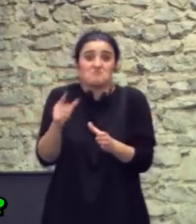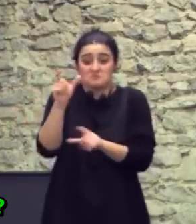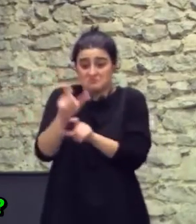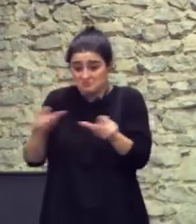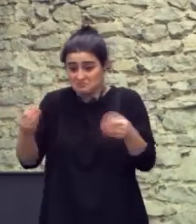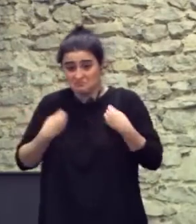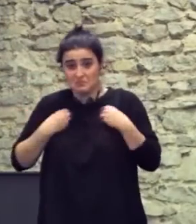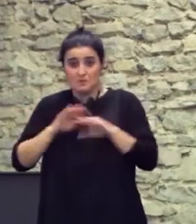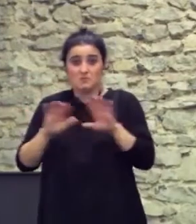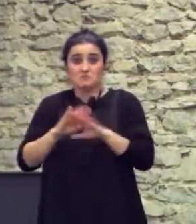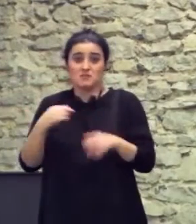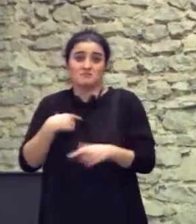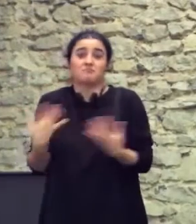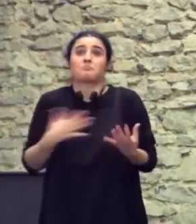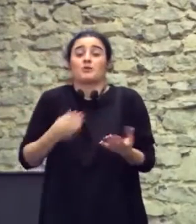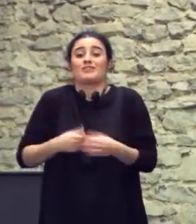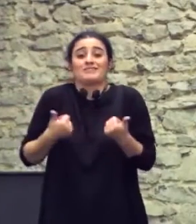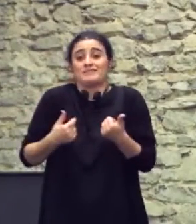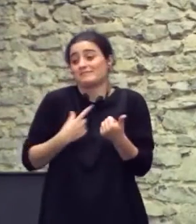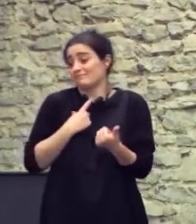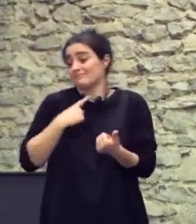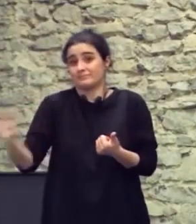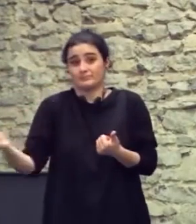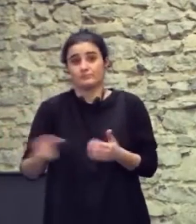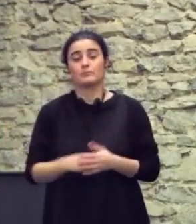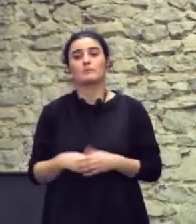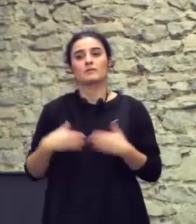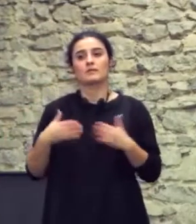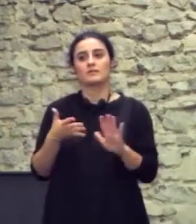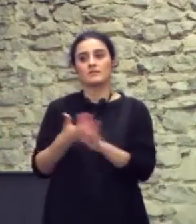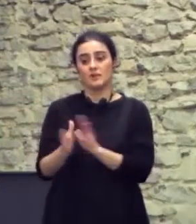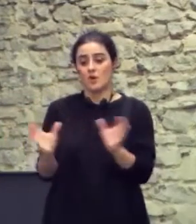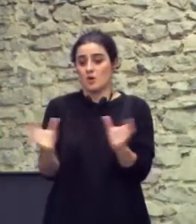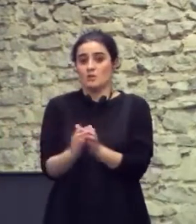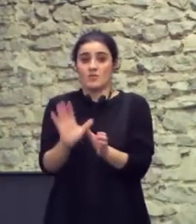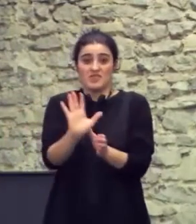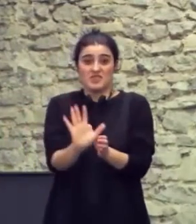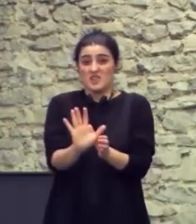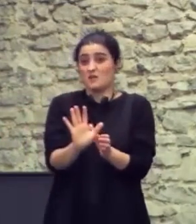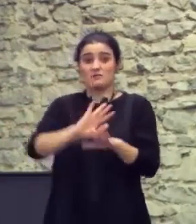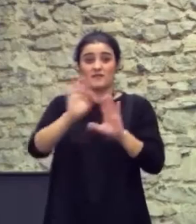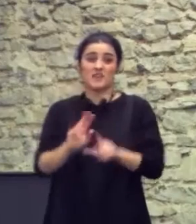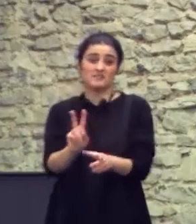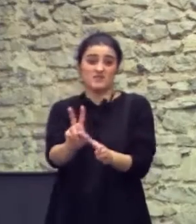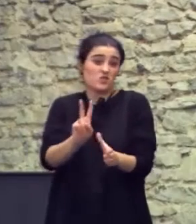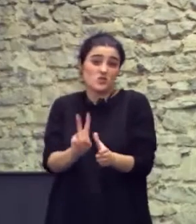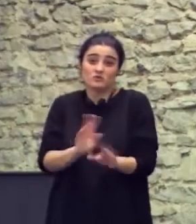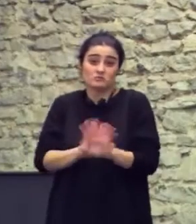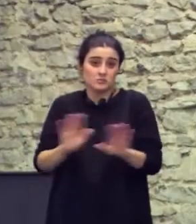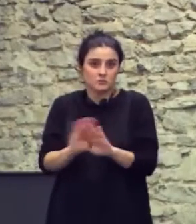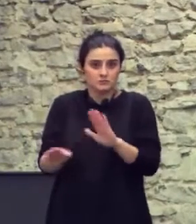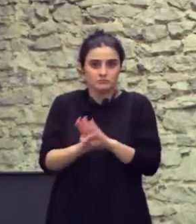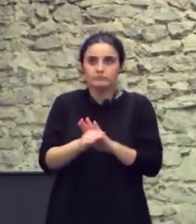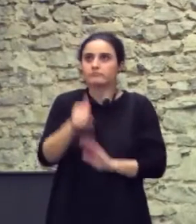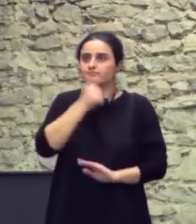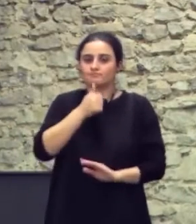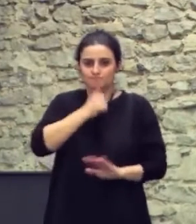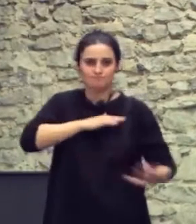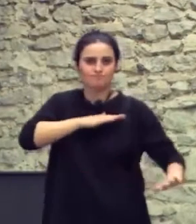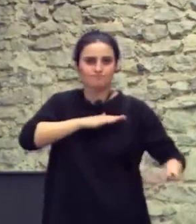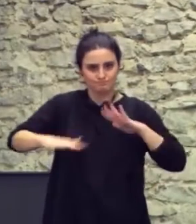alde egin, ezta? Eta han kolektiboan ginen 5 pertsonatik ba, pare bat gelditzen dira, eusten diote